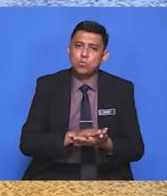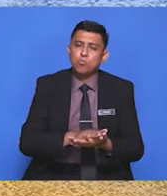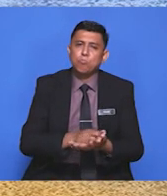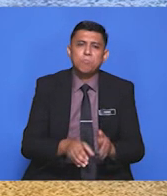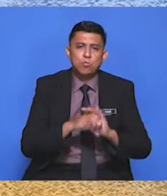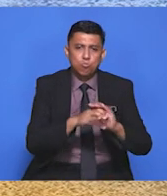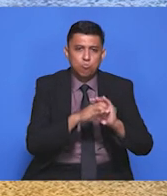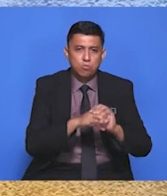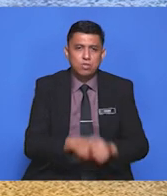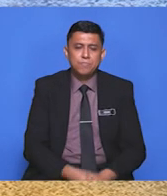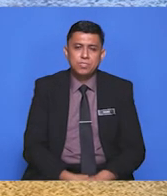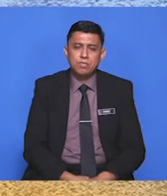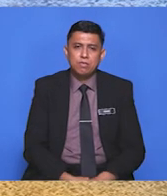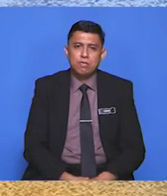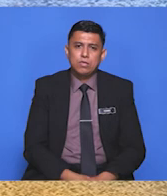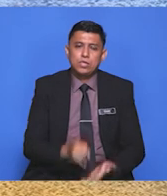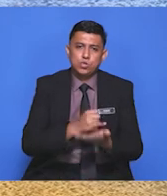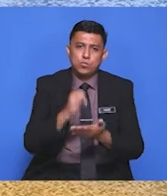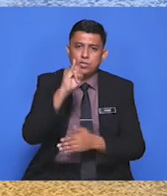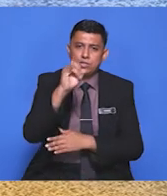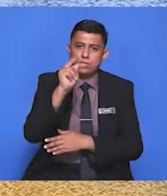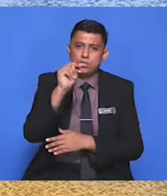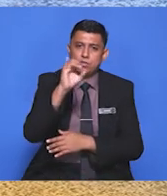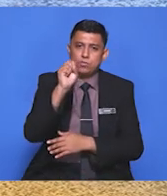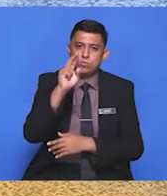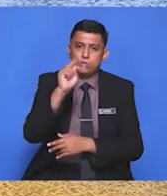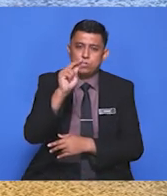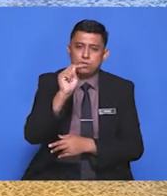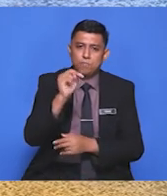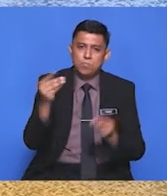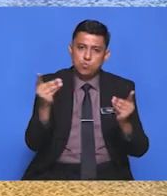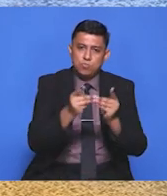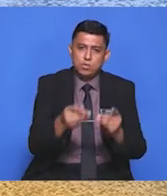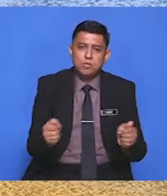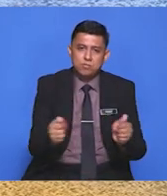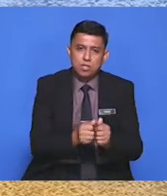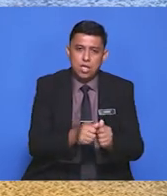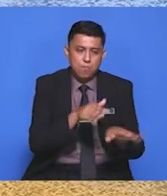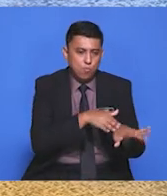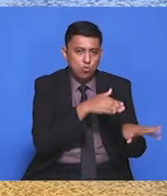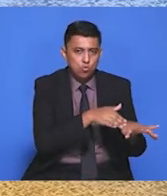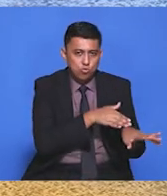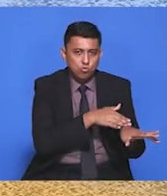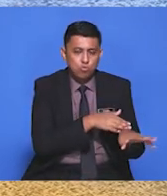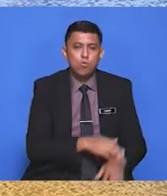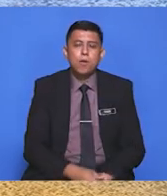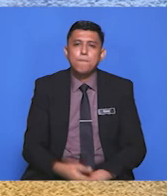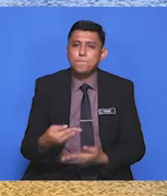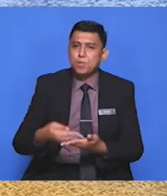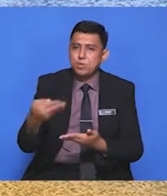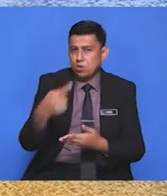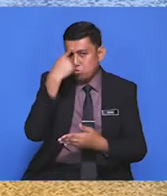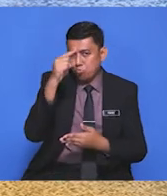dalam pasaran, syarikat insurans menghantar ejen mereka untuk bertemu dan memujuk bakal pelanggan untuk